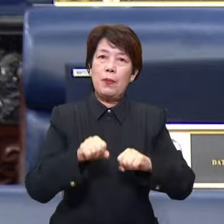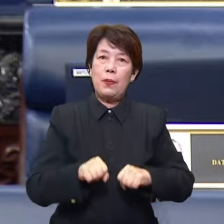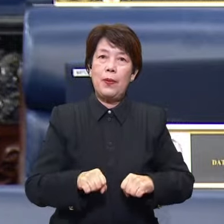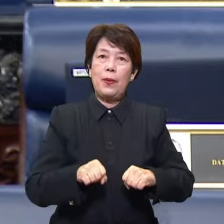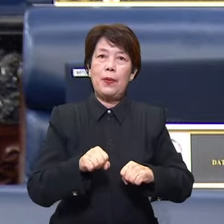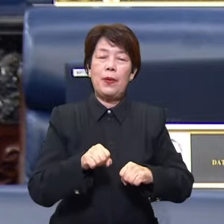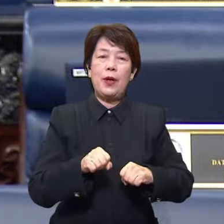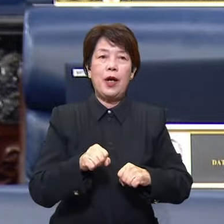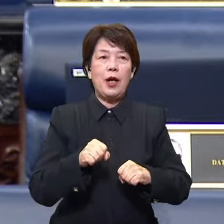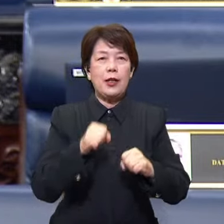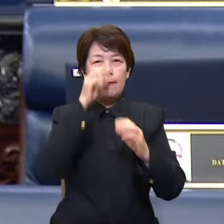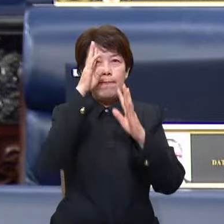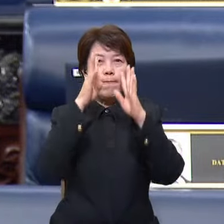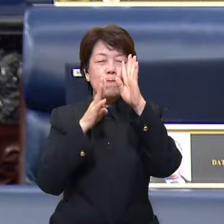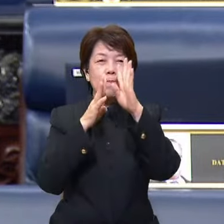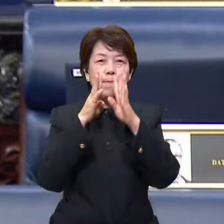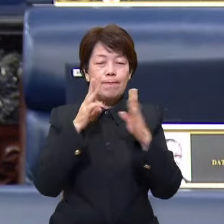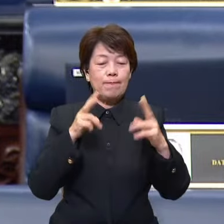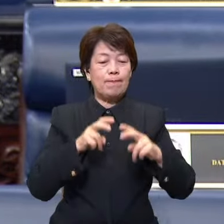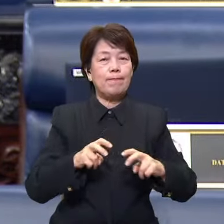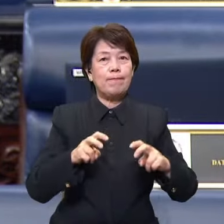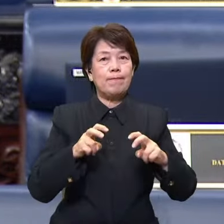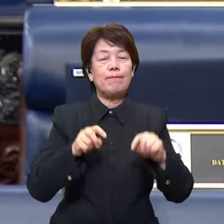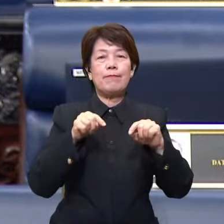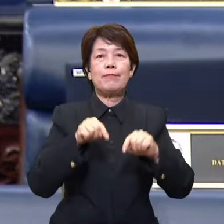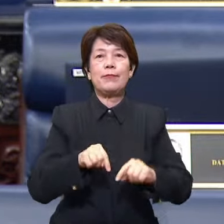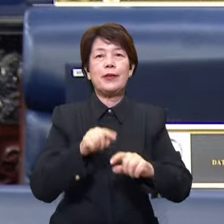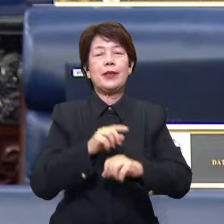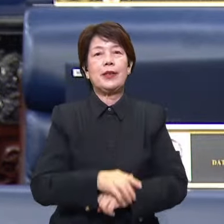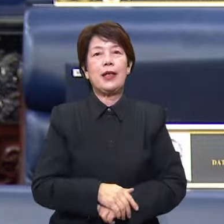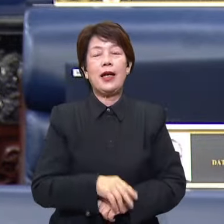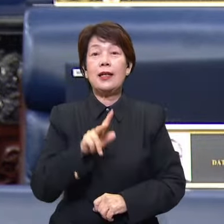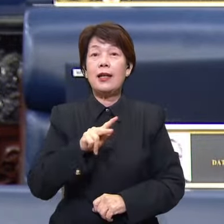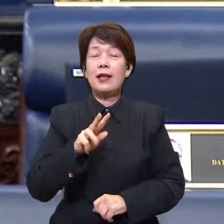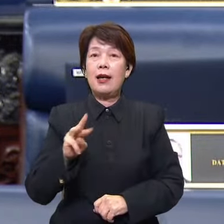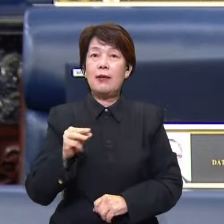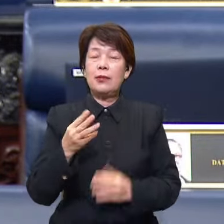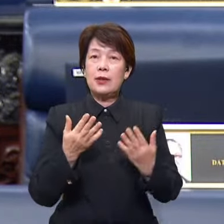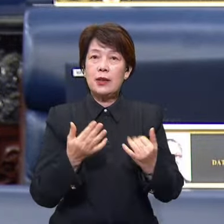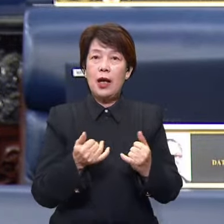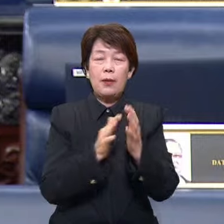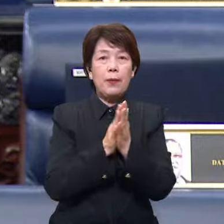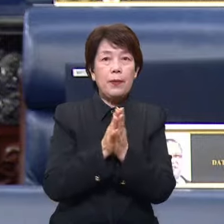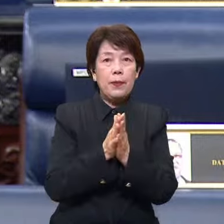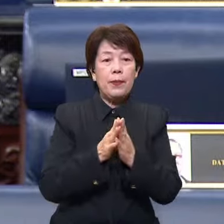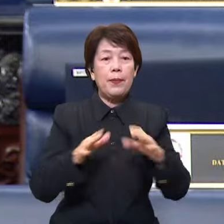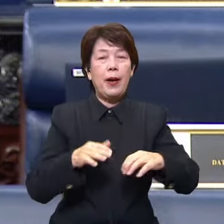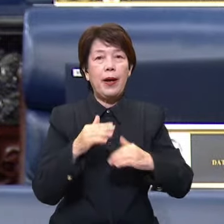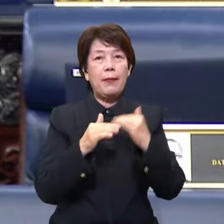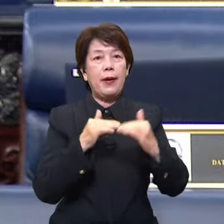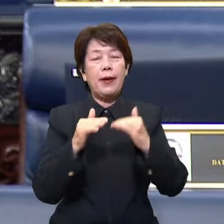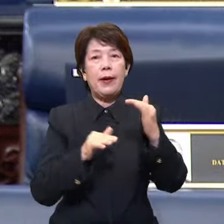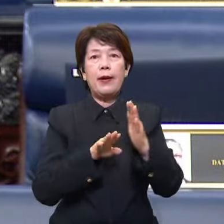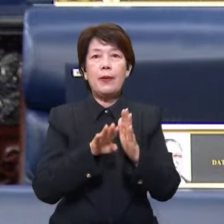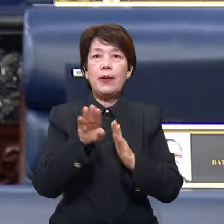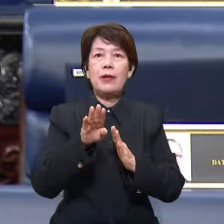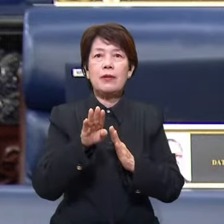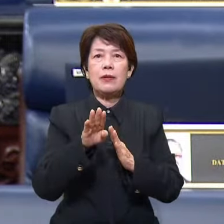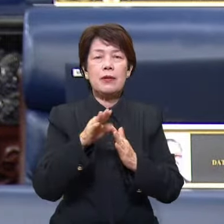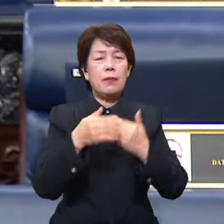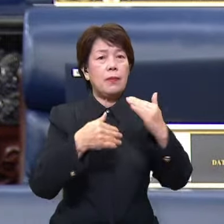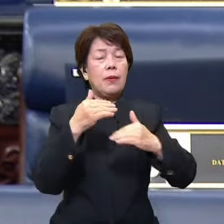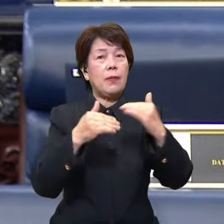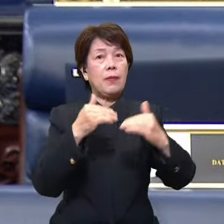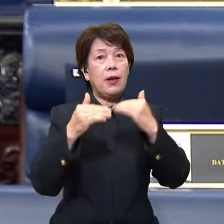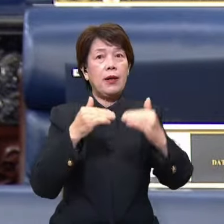secara inovatif pembiayaan kesihatan ini. KKM melalui HTO sekarang ini sedang giat membangunkan pendekatan transformasi kesihatan secara berperingkat